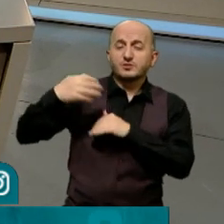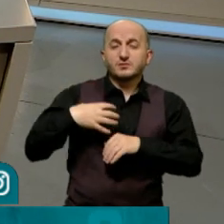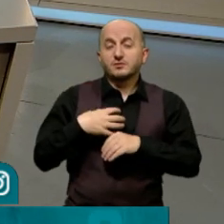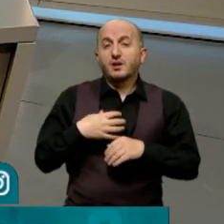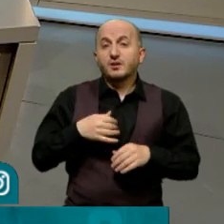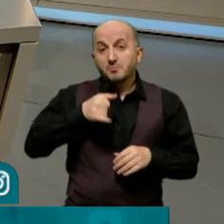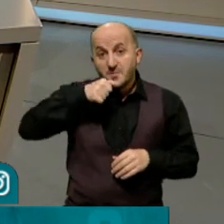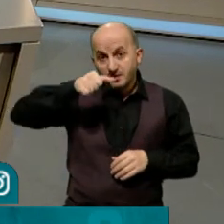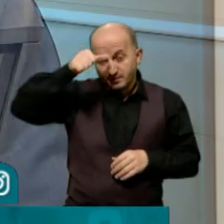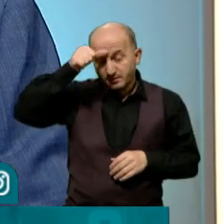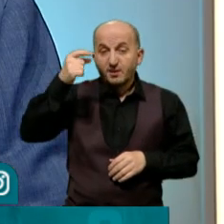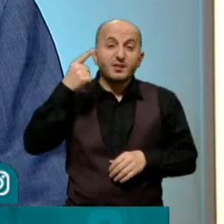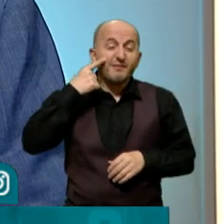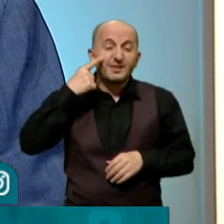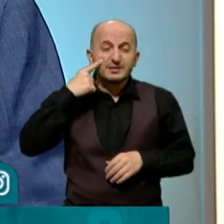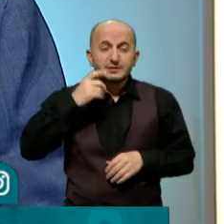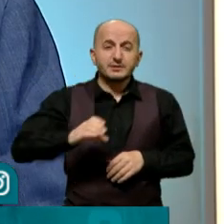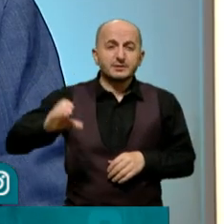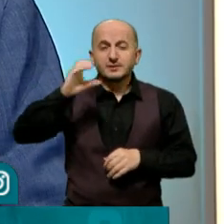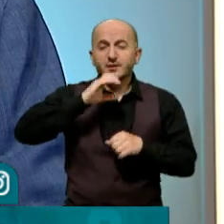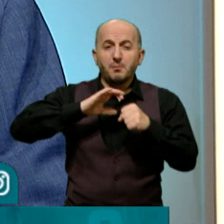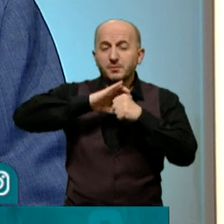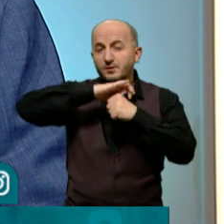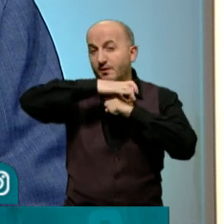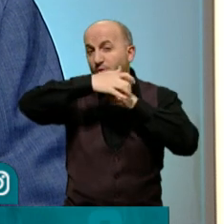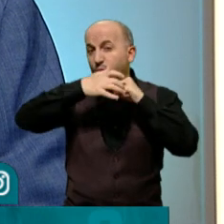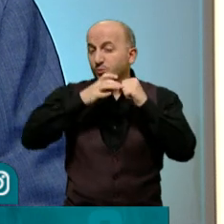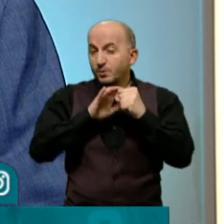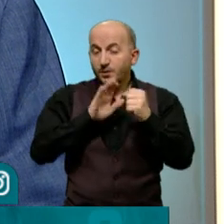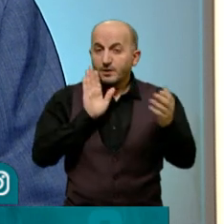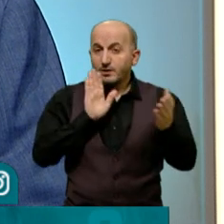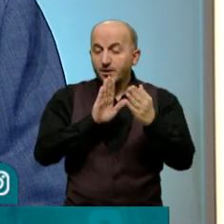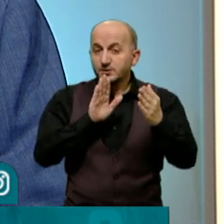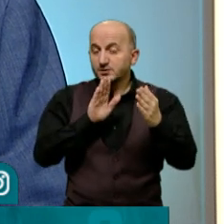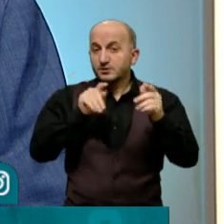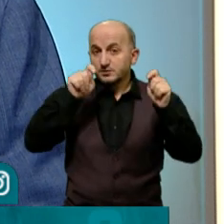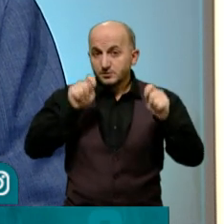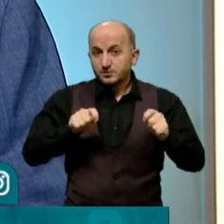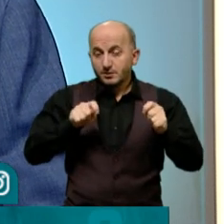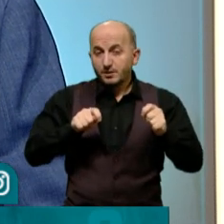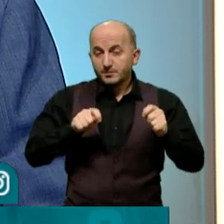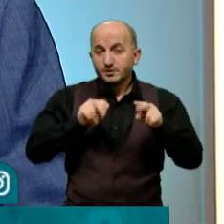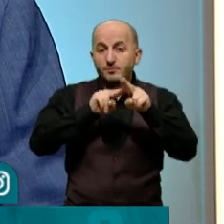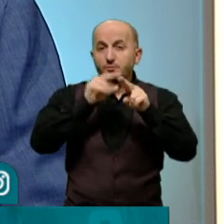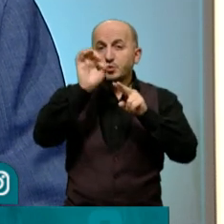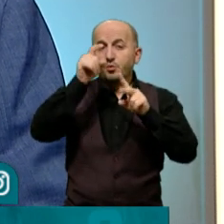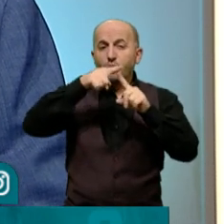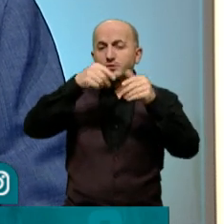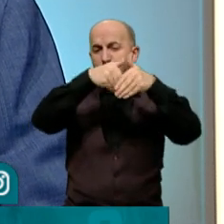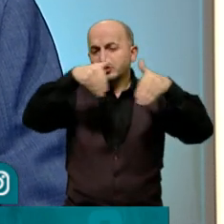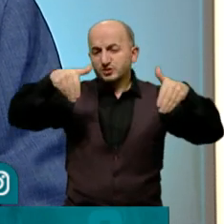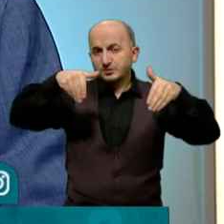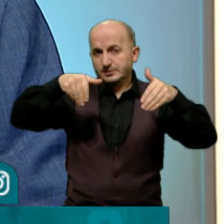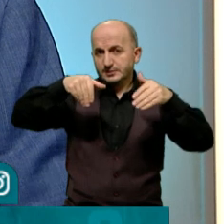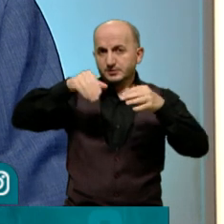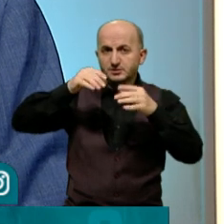Arabistan Devleti'nin İslam devletlerine, İslam ülkelerine karşı uyguladığı bir kota var. Yani sınırlı sayıda gidiliyor.